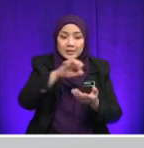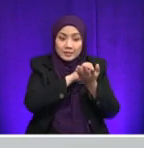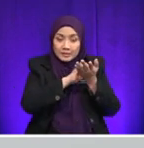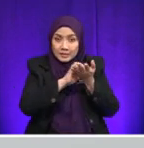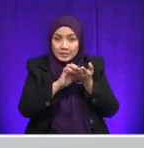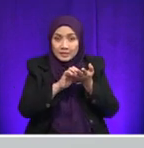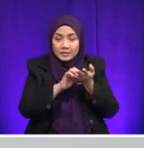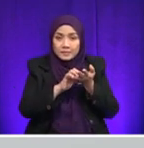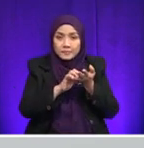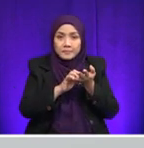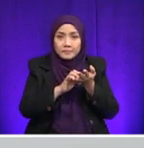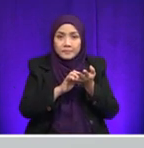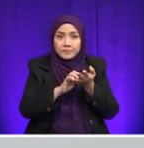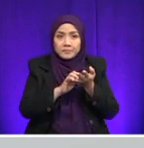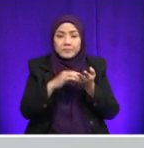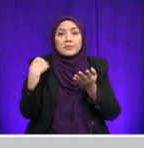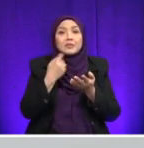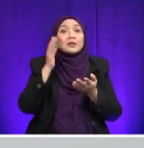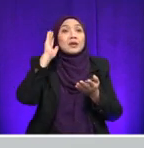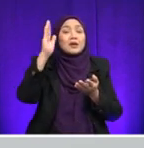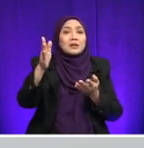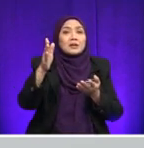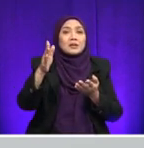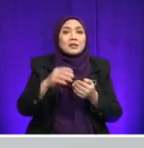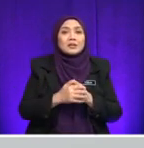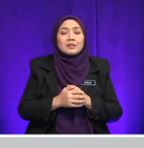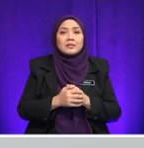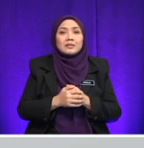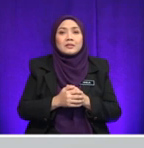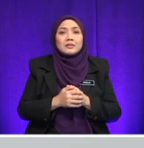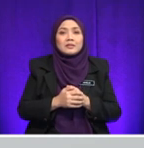Oke Di mana kita akan tekan shift